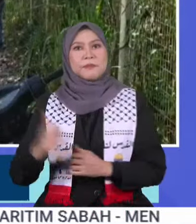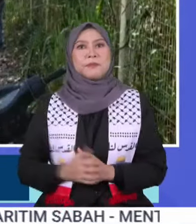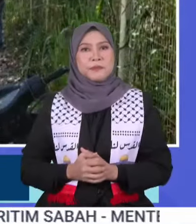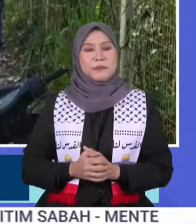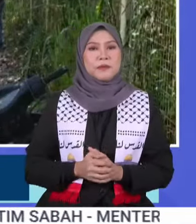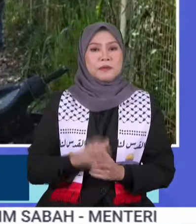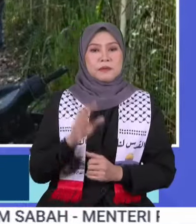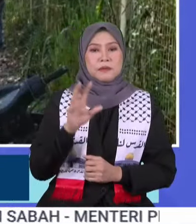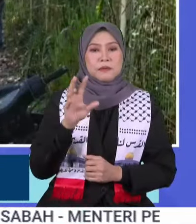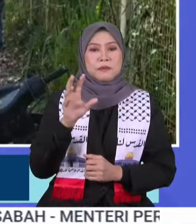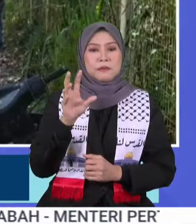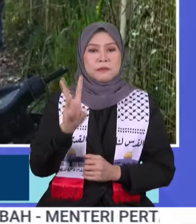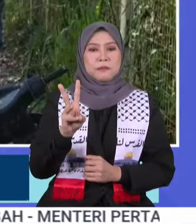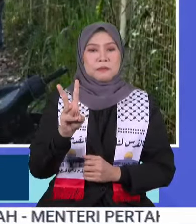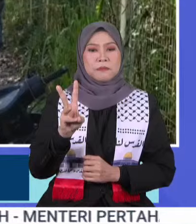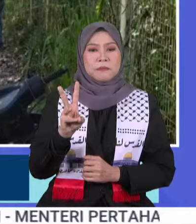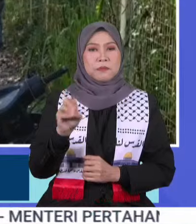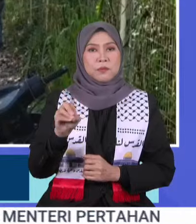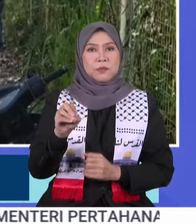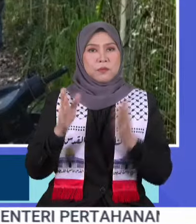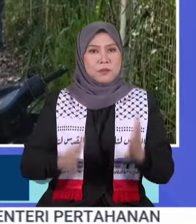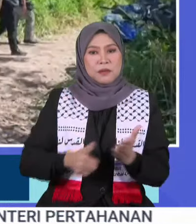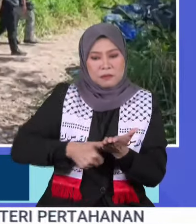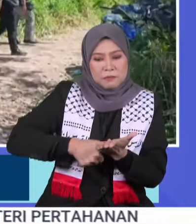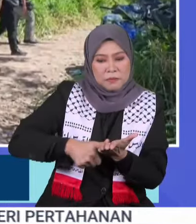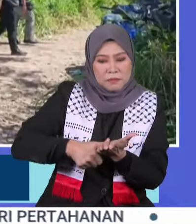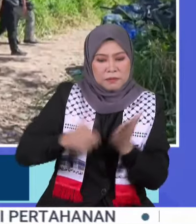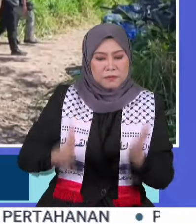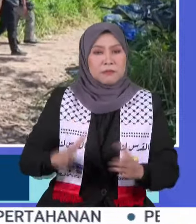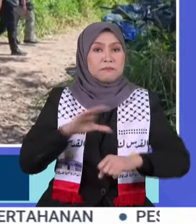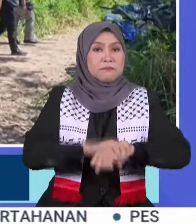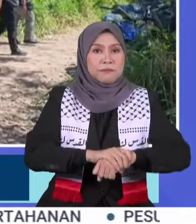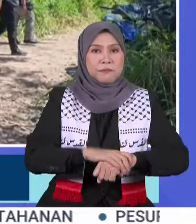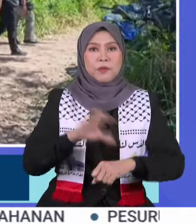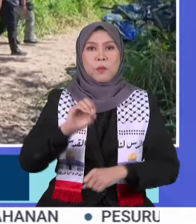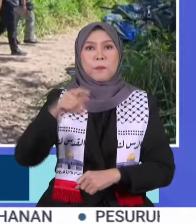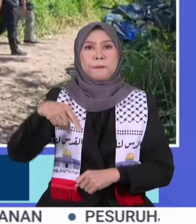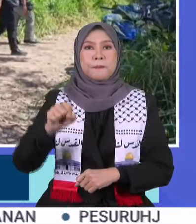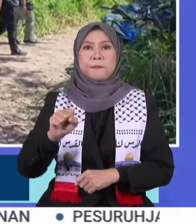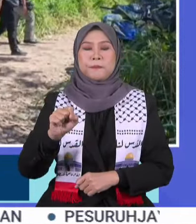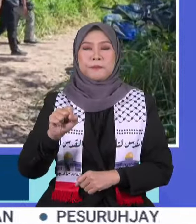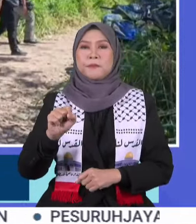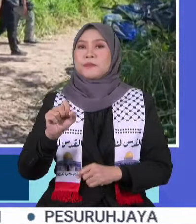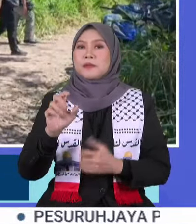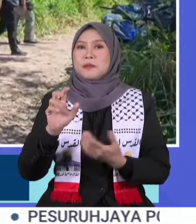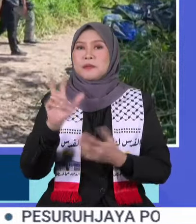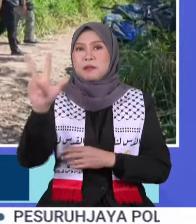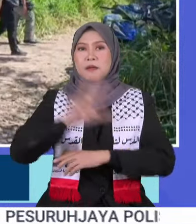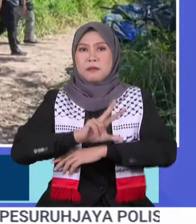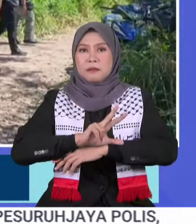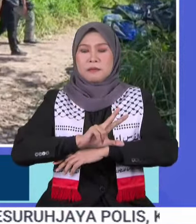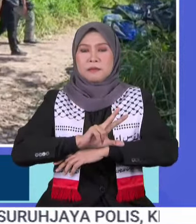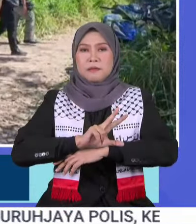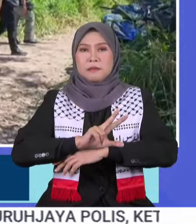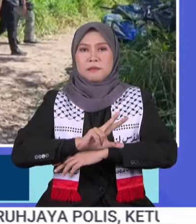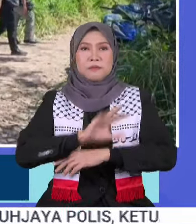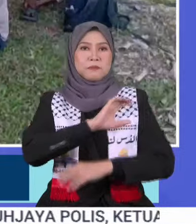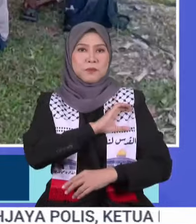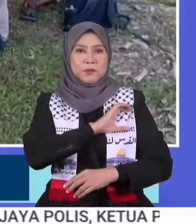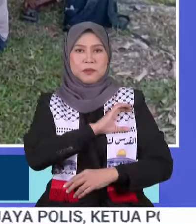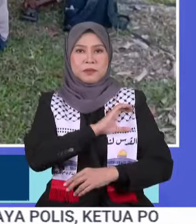60 tokan penagih dan orang dikendaki tahan di dalam op tapis khas selama 3 hari dijalankan polis